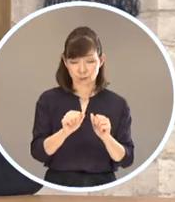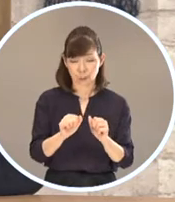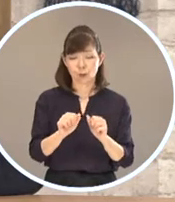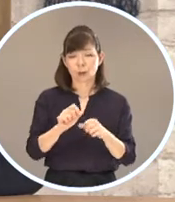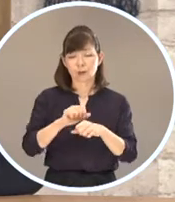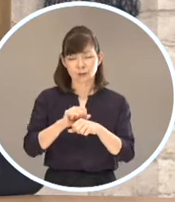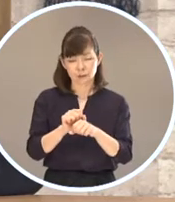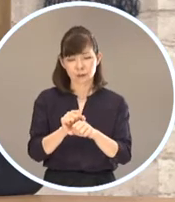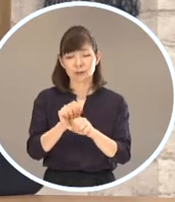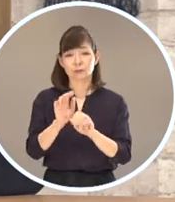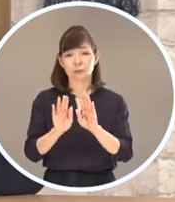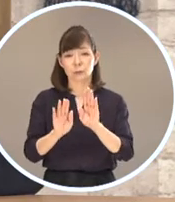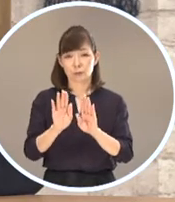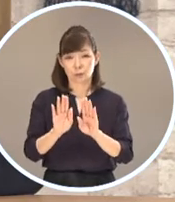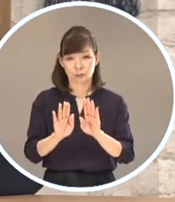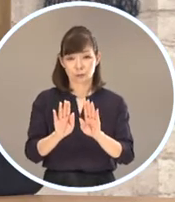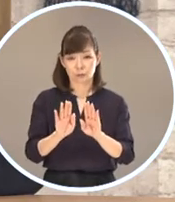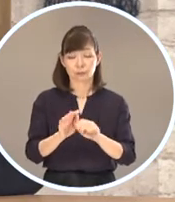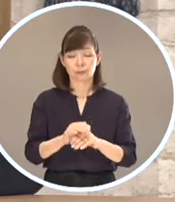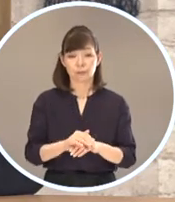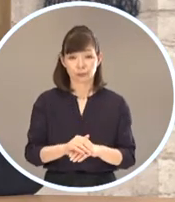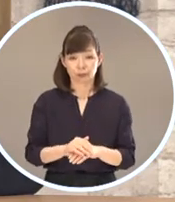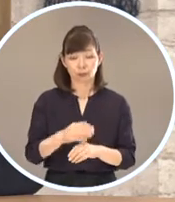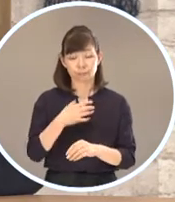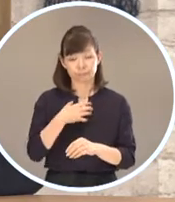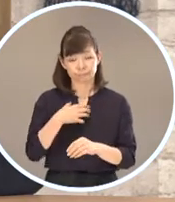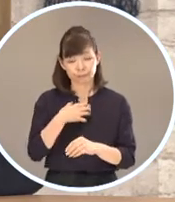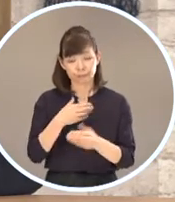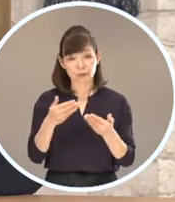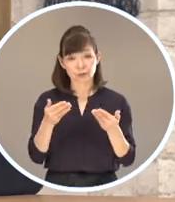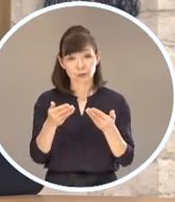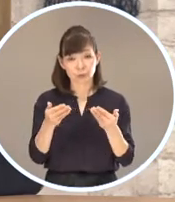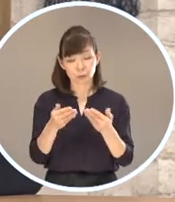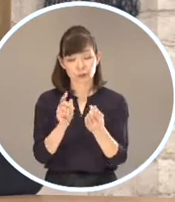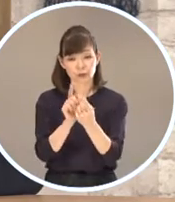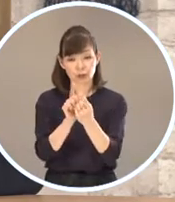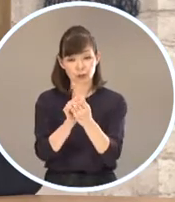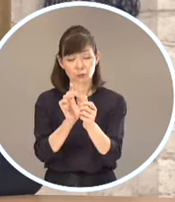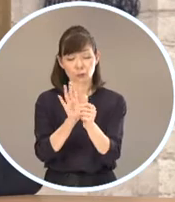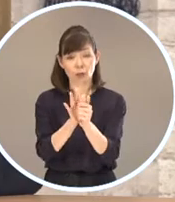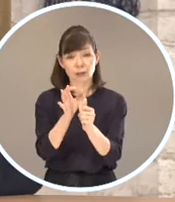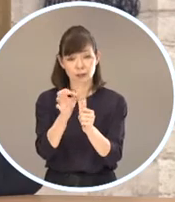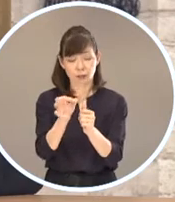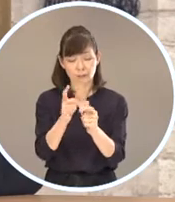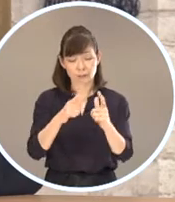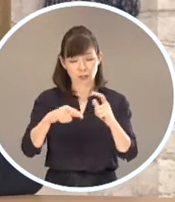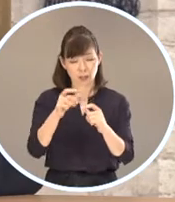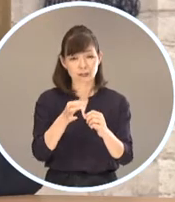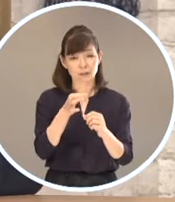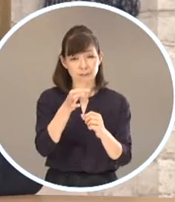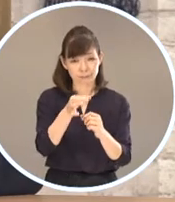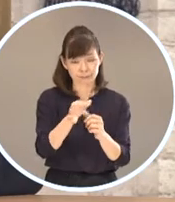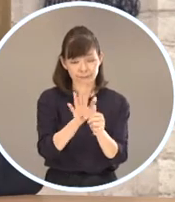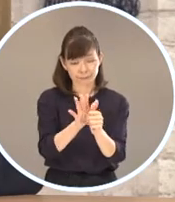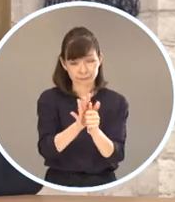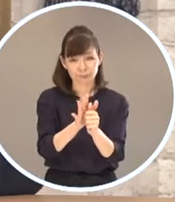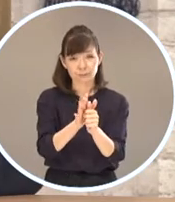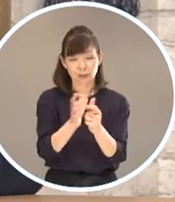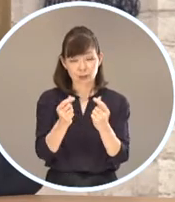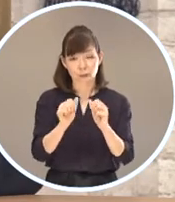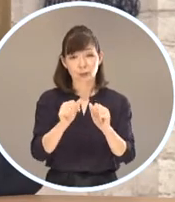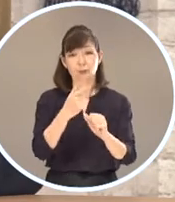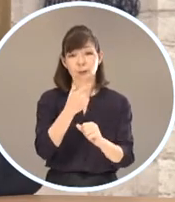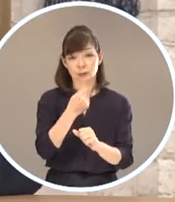に置かれていらっしゃいますね。だからそういう苦しい業種に対する支援というのもですね、より一層しっかりやっぱりやっていただきたいなという気がいた